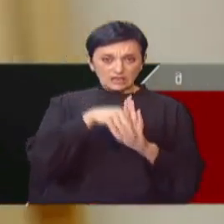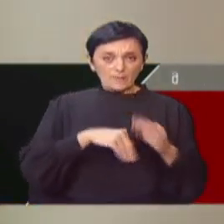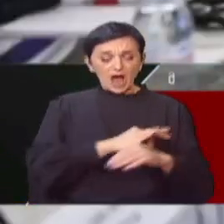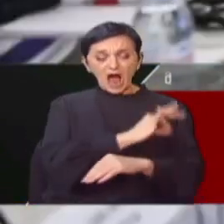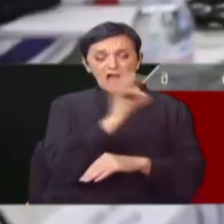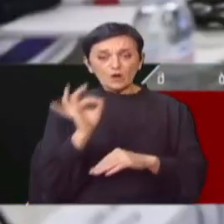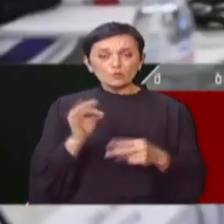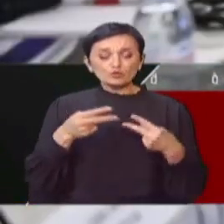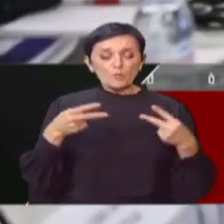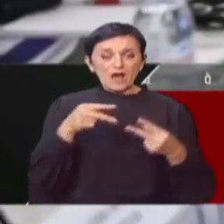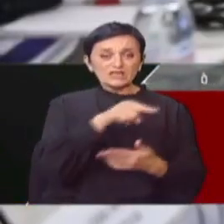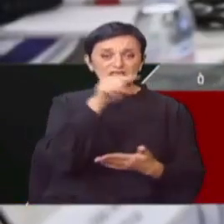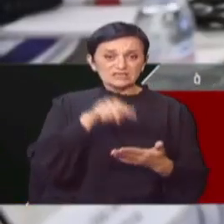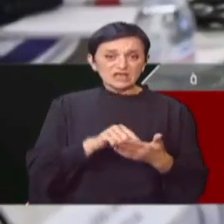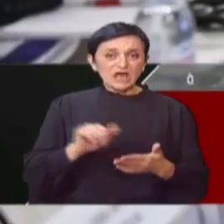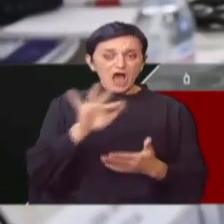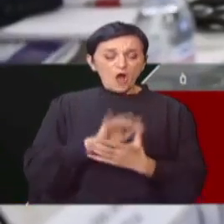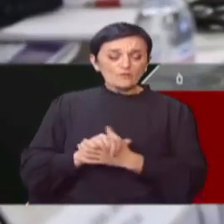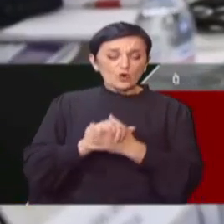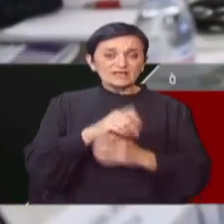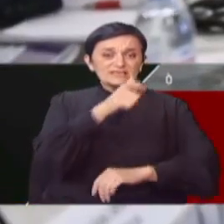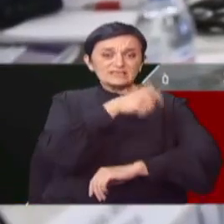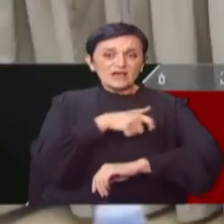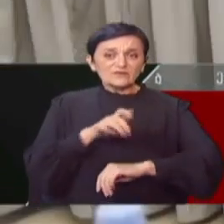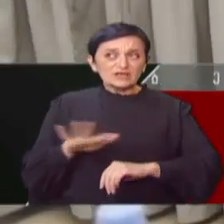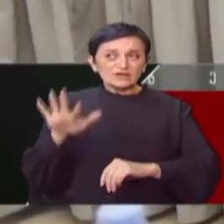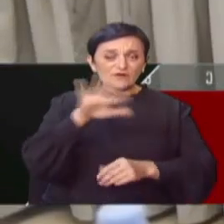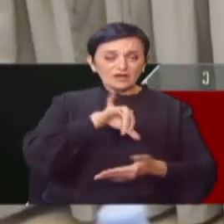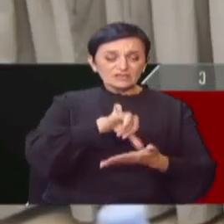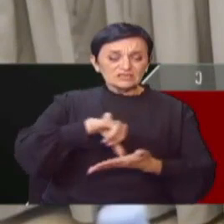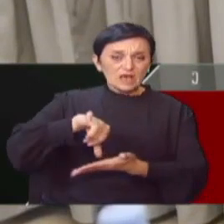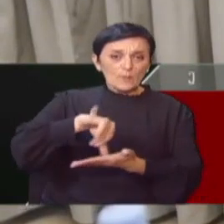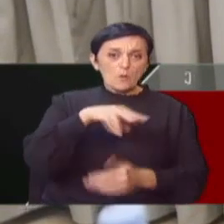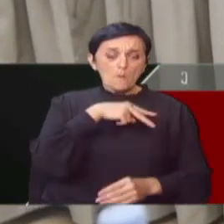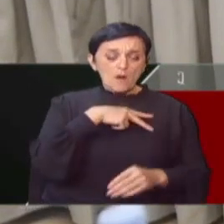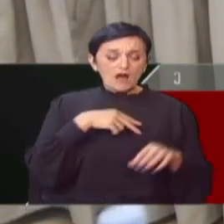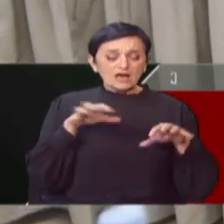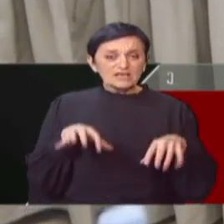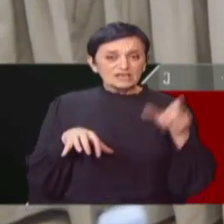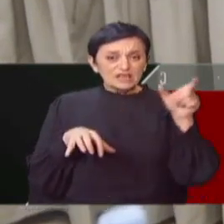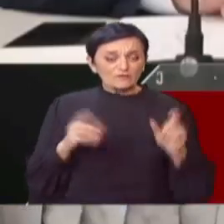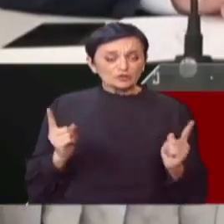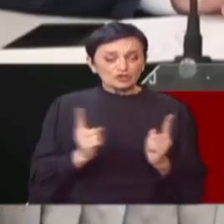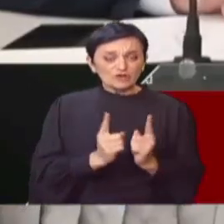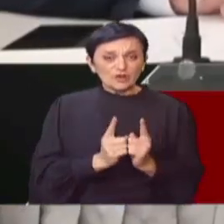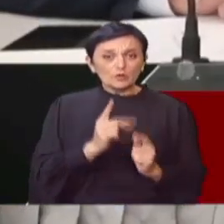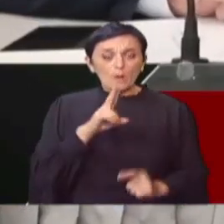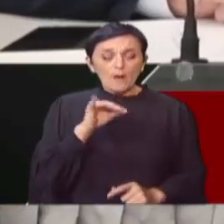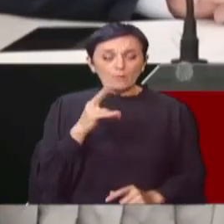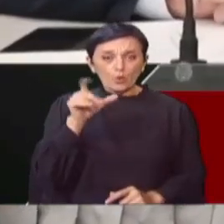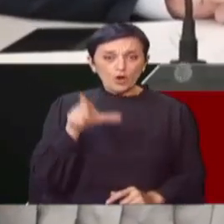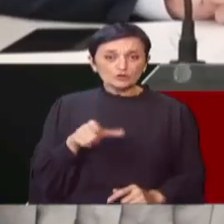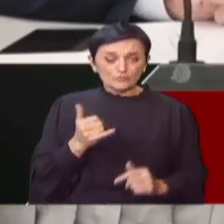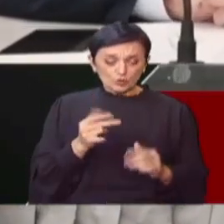Აღმოსავლეთ პარტნიორობის საკითხებში ევროკავშირისა და წევრი ქვეყნების წარმომადგენლებისა და პარლამენტის თავმჯდომარის შეხვედრაზე. შალვა